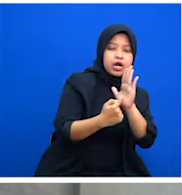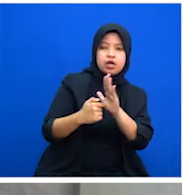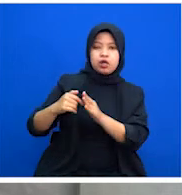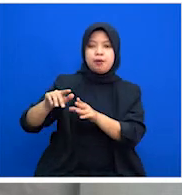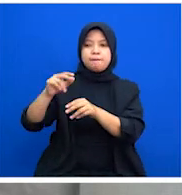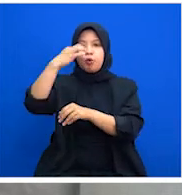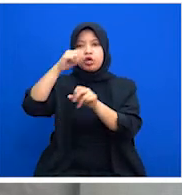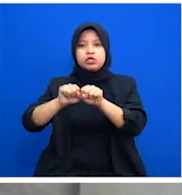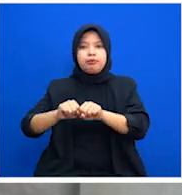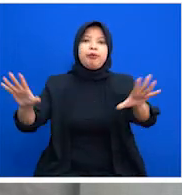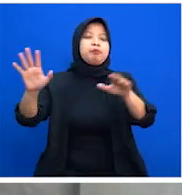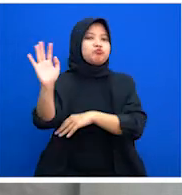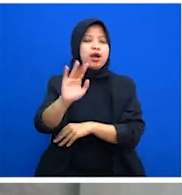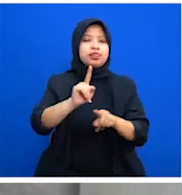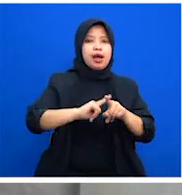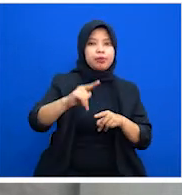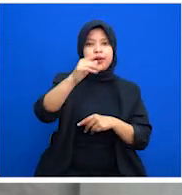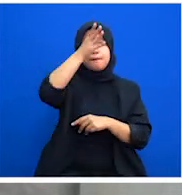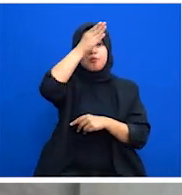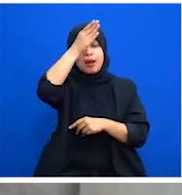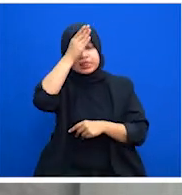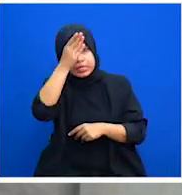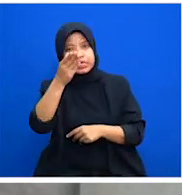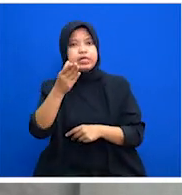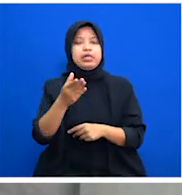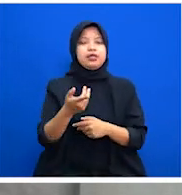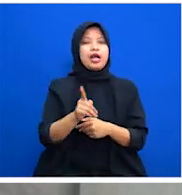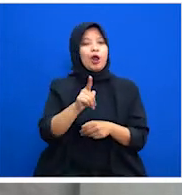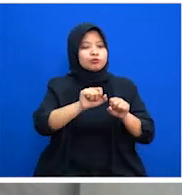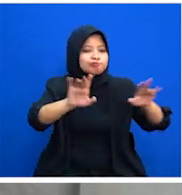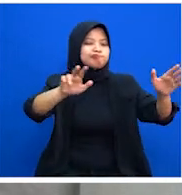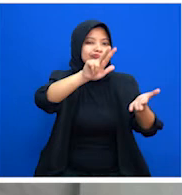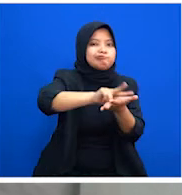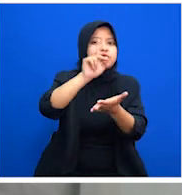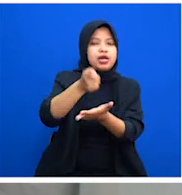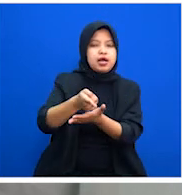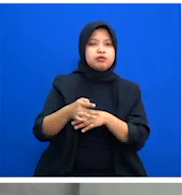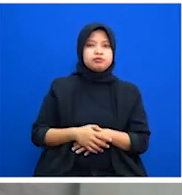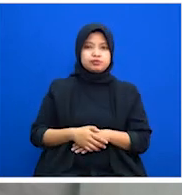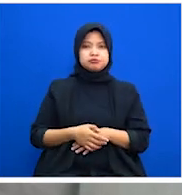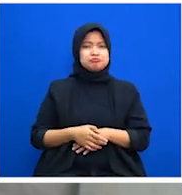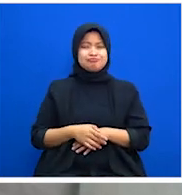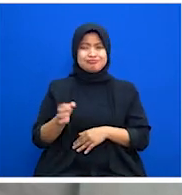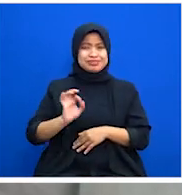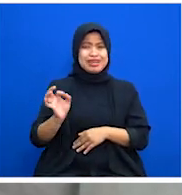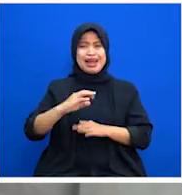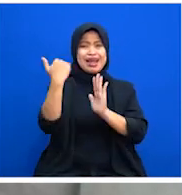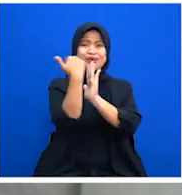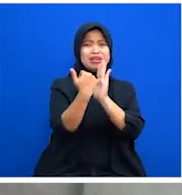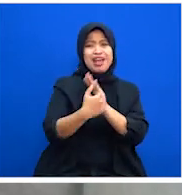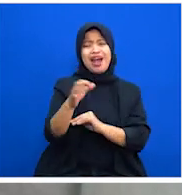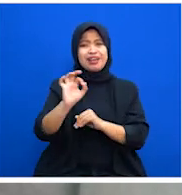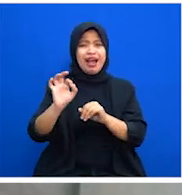dikeluarkan oleh kepolisian tetapi dikeluarkan oleh pemerintah daerah setempat Jadi sampai saat ini itu tidak ada kebijakan